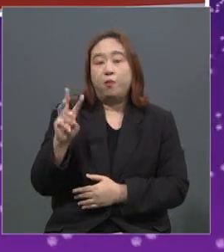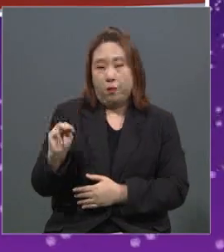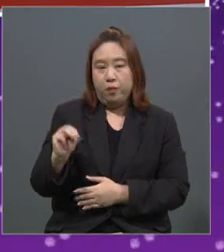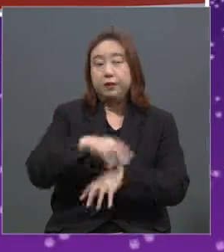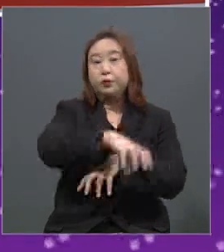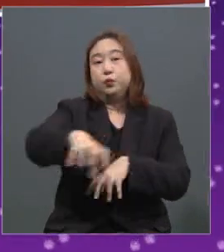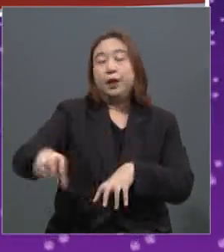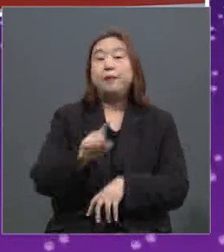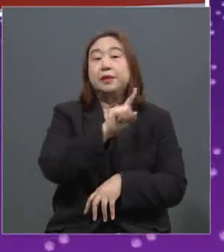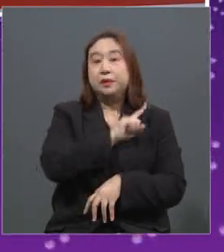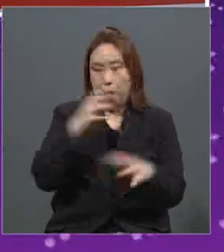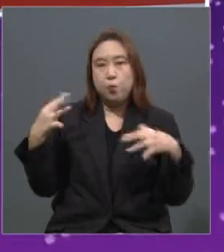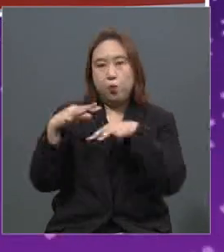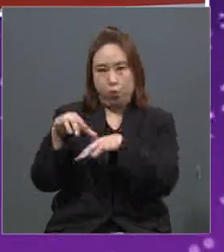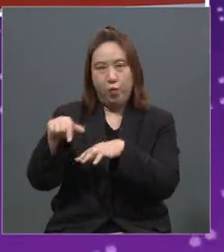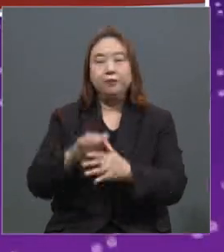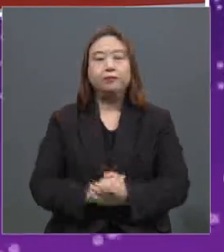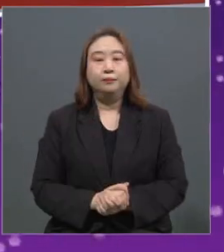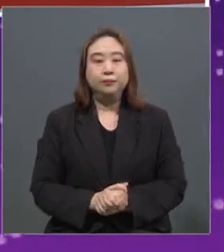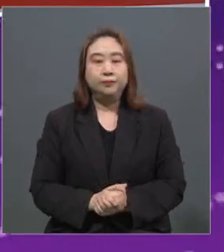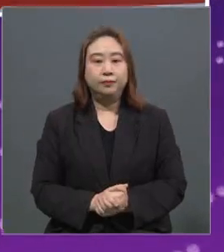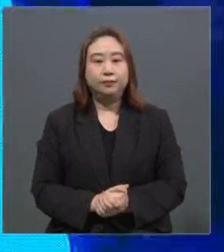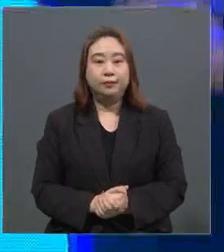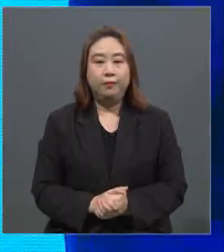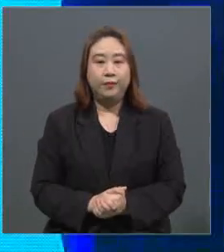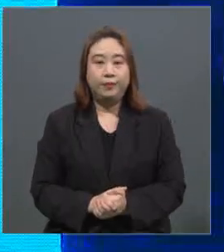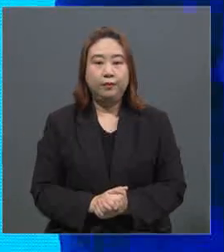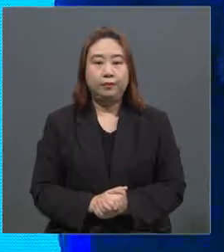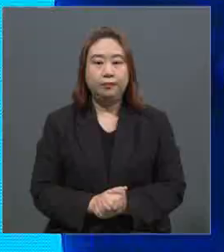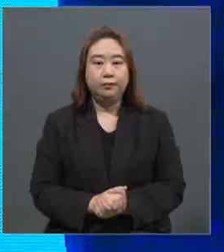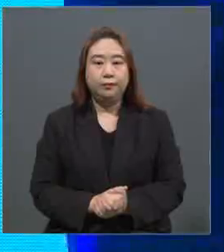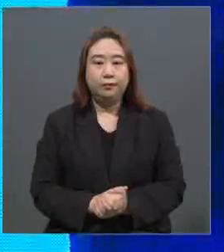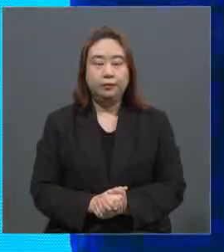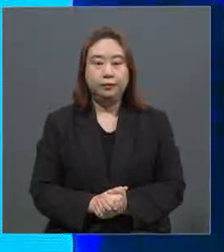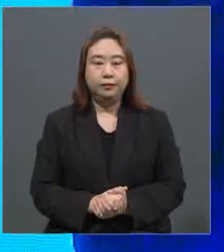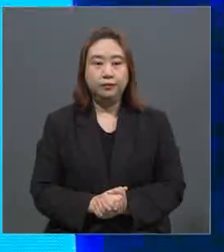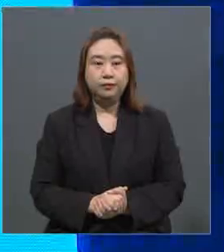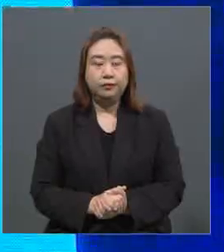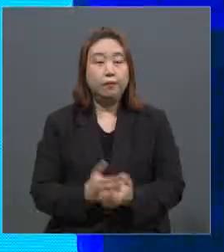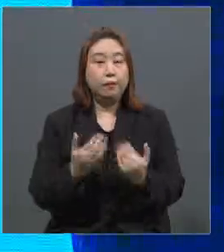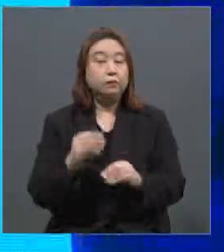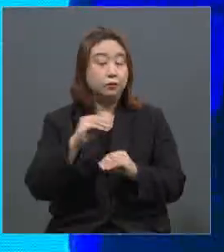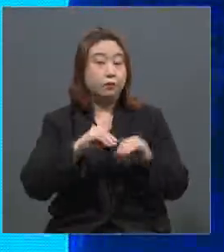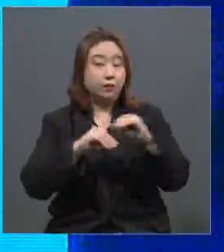และหน่งานที่เกี่วข้องรู่มงานกัอย่างพ้อมเปรียงกับน